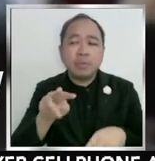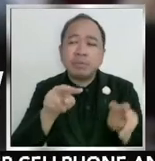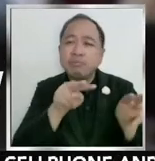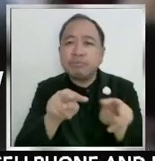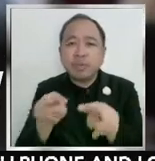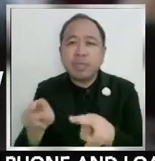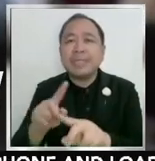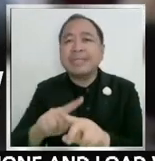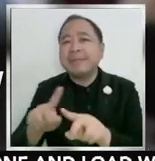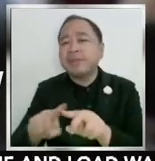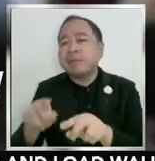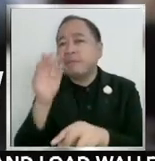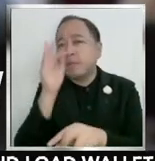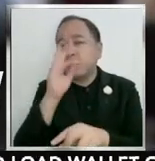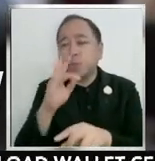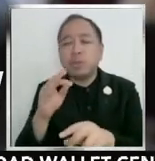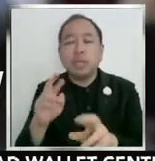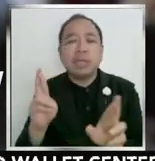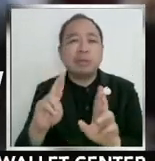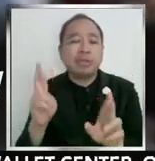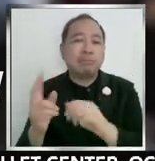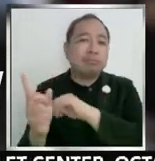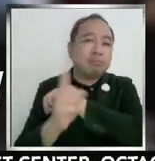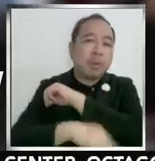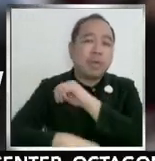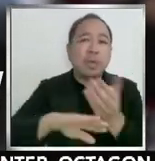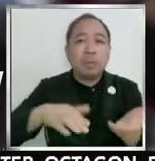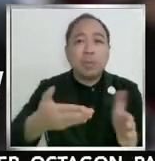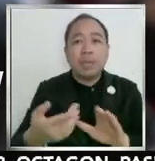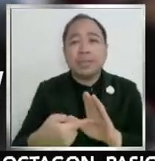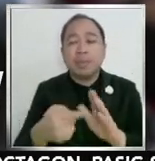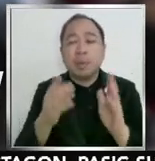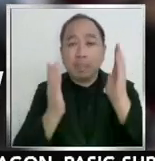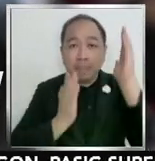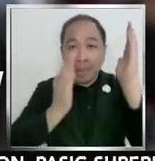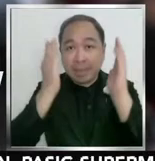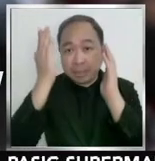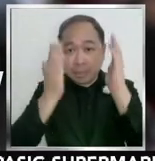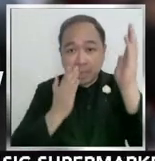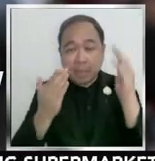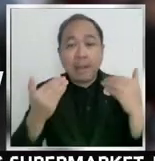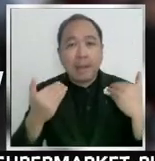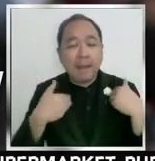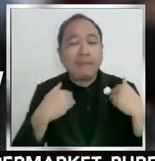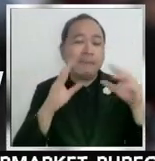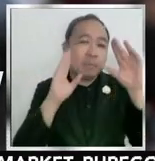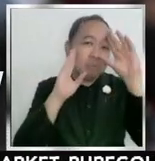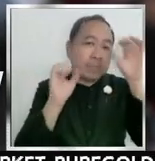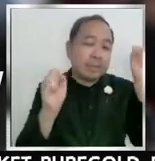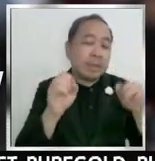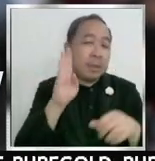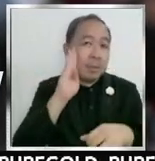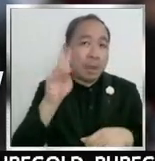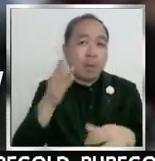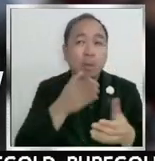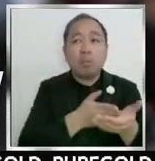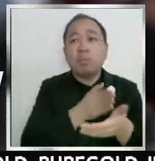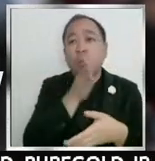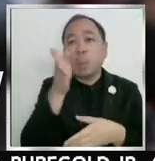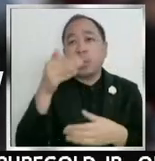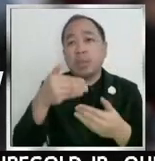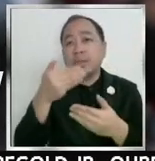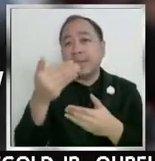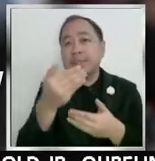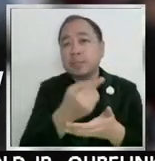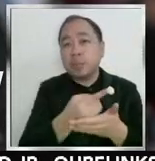nasa death row sa ibang bansa gaya sa Malaysia, kung saan nakatakdang pumunta si Pangulong Bongbong Marcos sa isang linggo pagkatapos ng